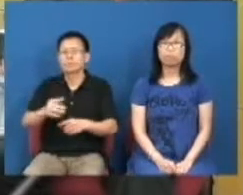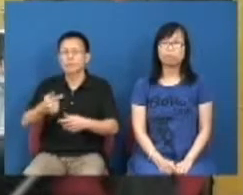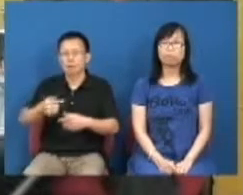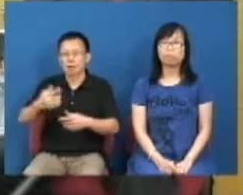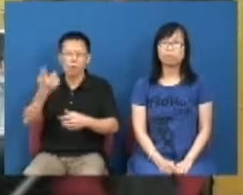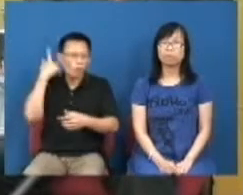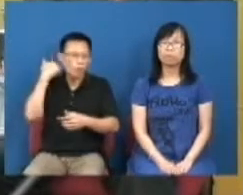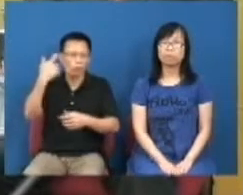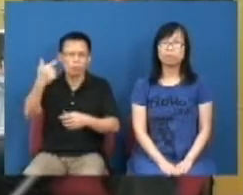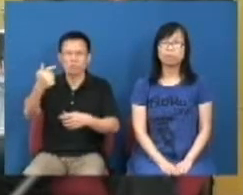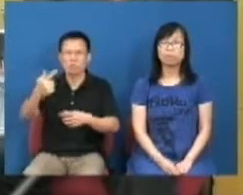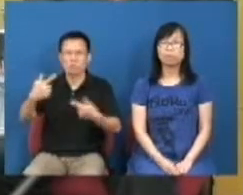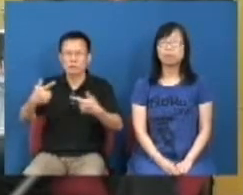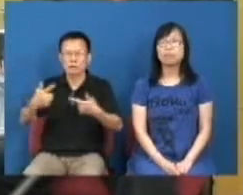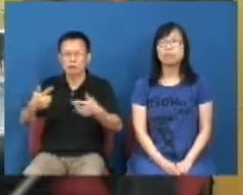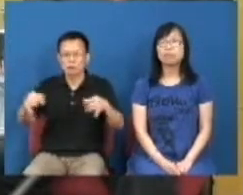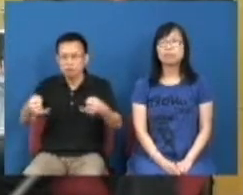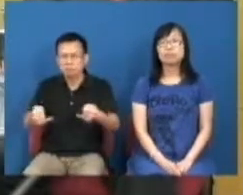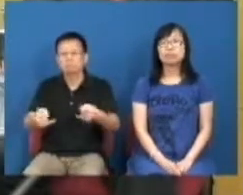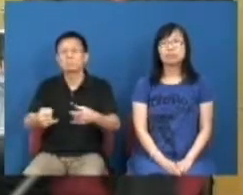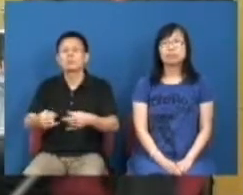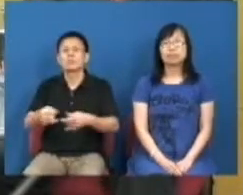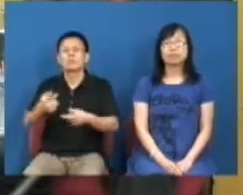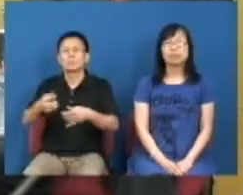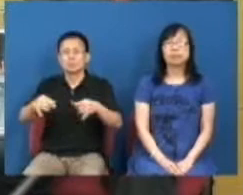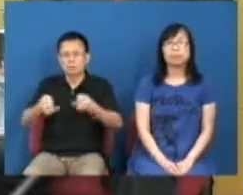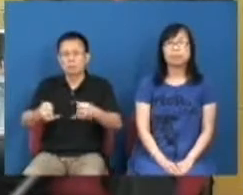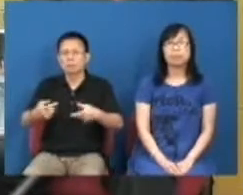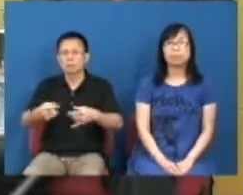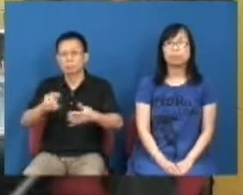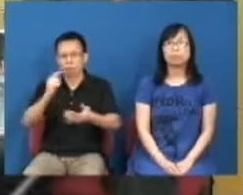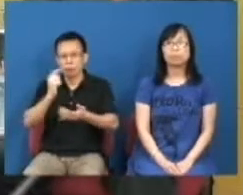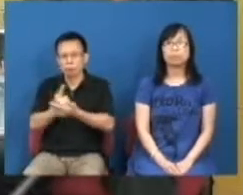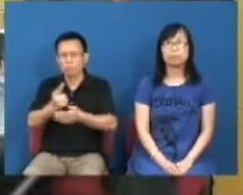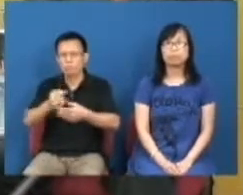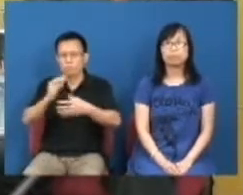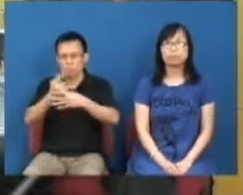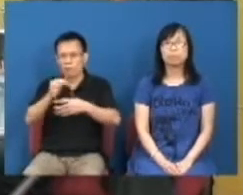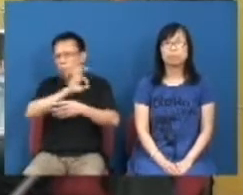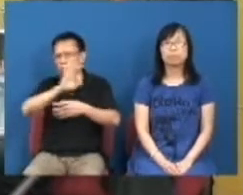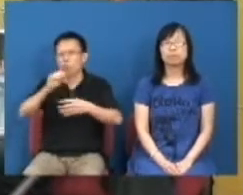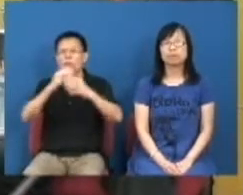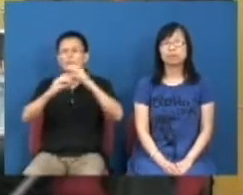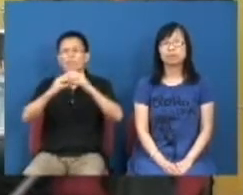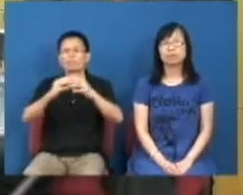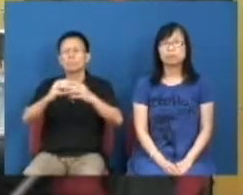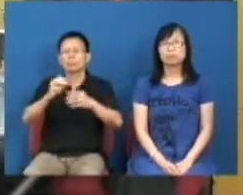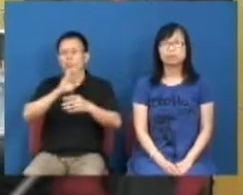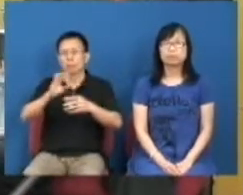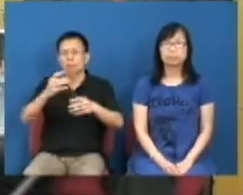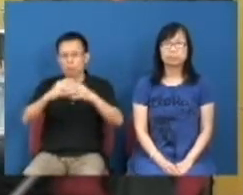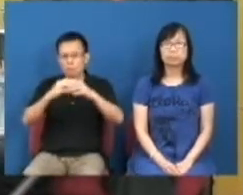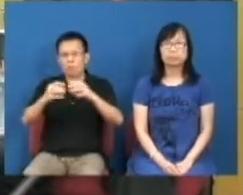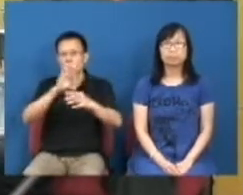咪？積怨咧最重要就係溝通。 嗯， 冇溝通就冇解決嘅渠道。